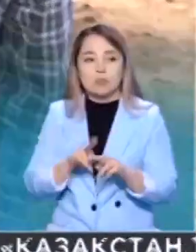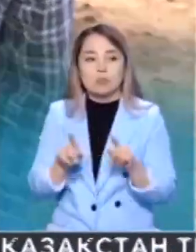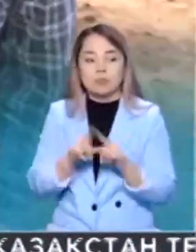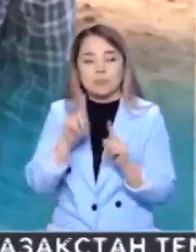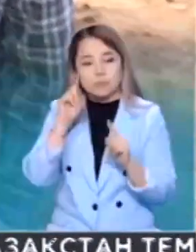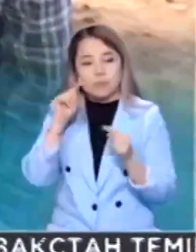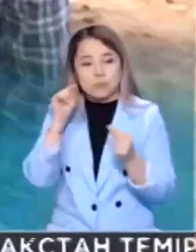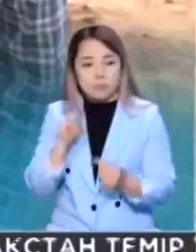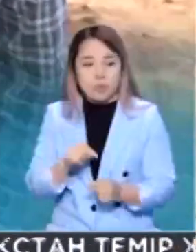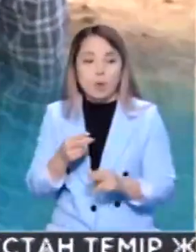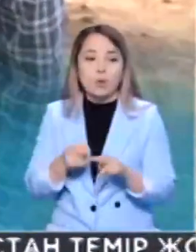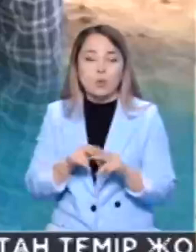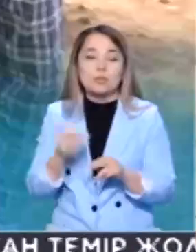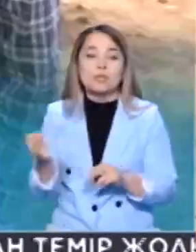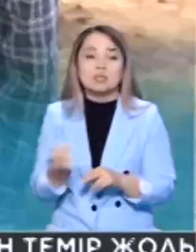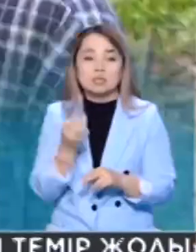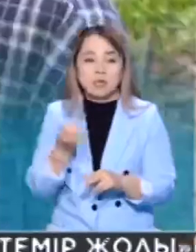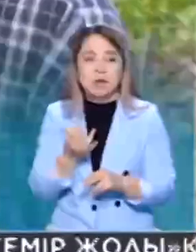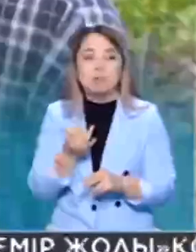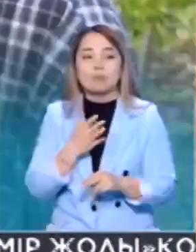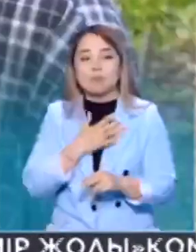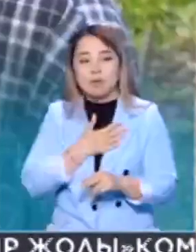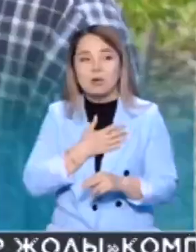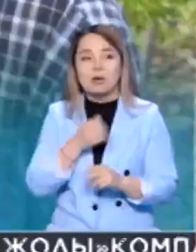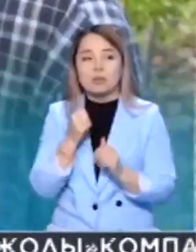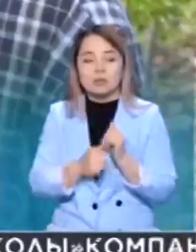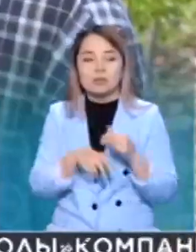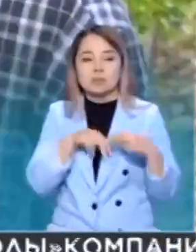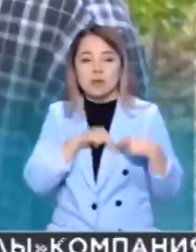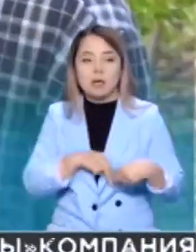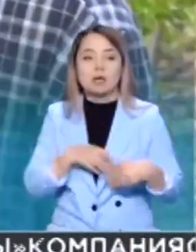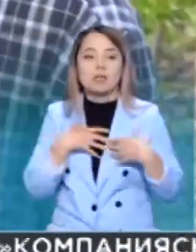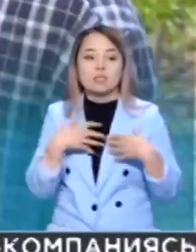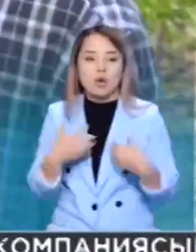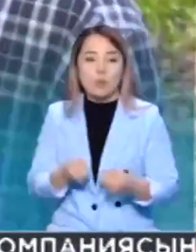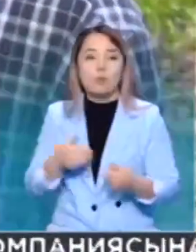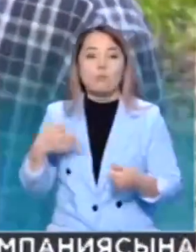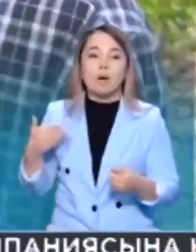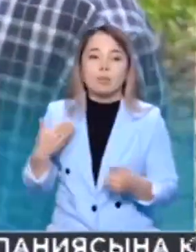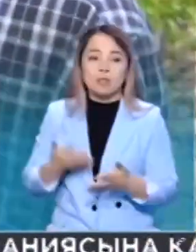болғаннан кейін осыған қызығамыз. Әрі денсаулыққа пайдалы, әрі